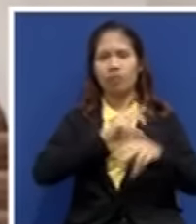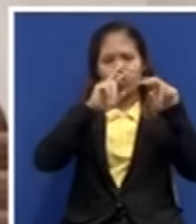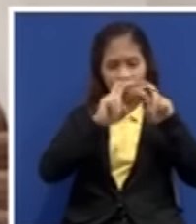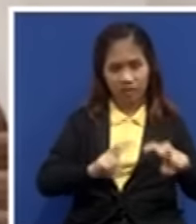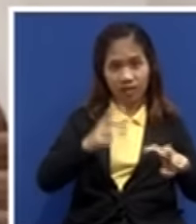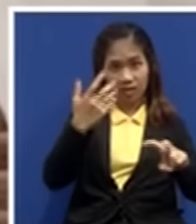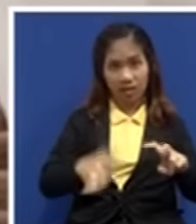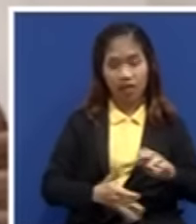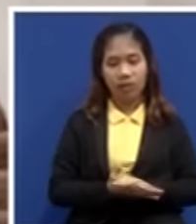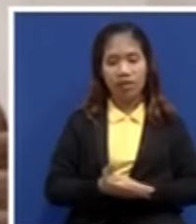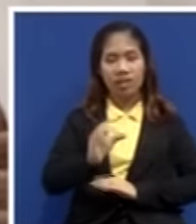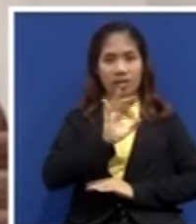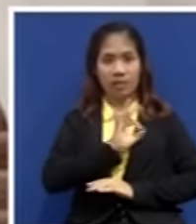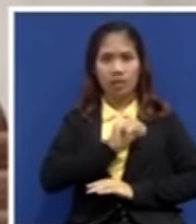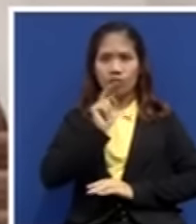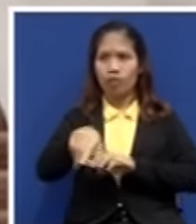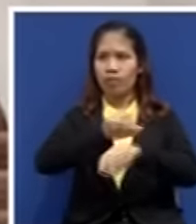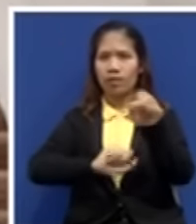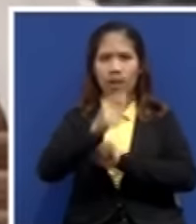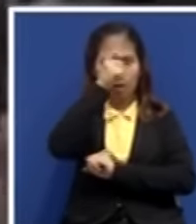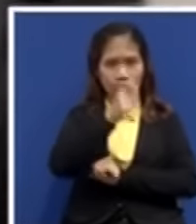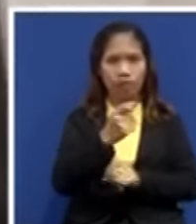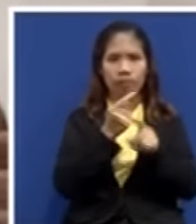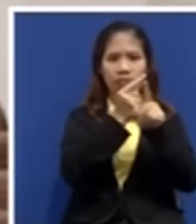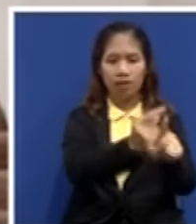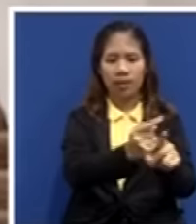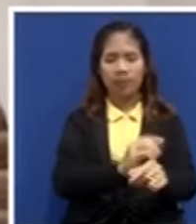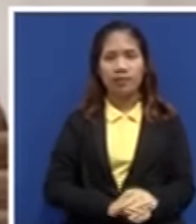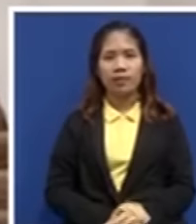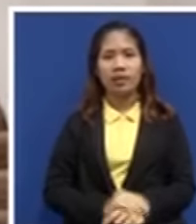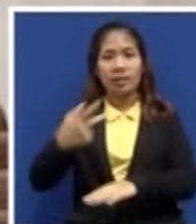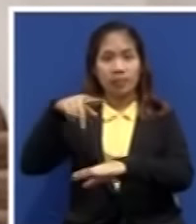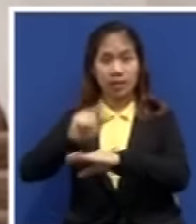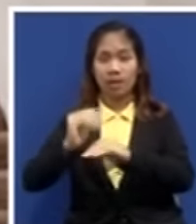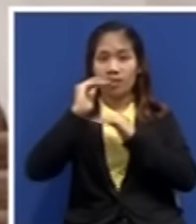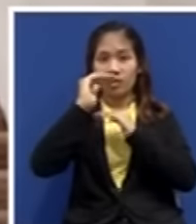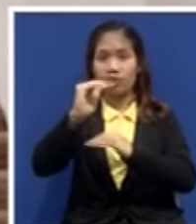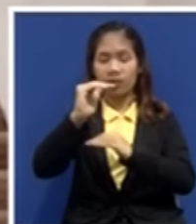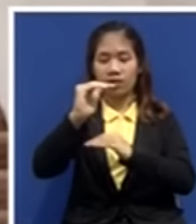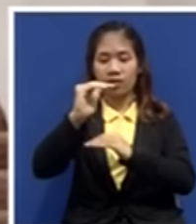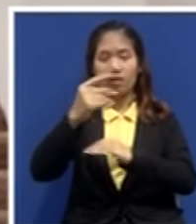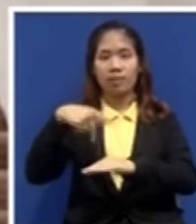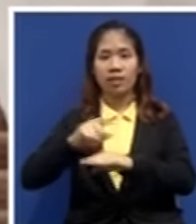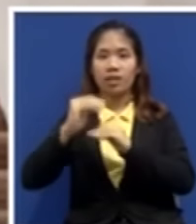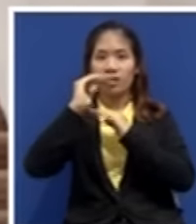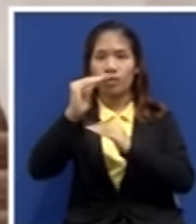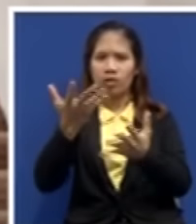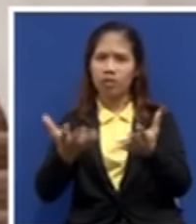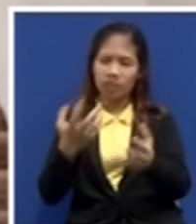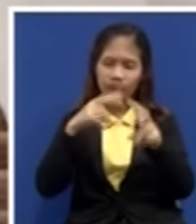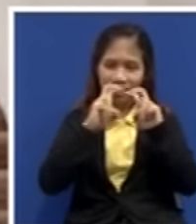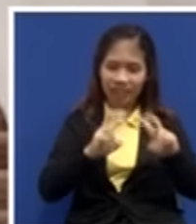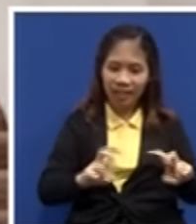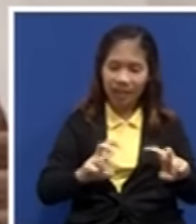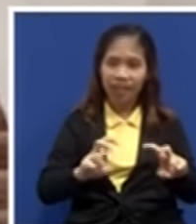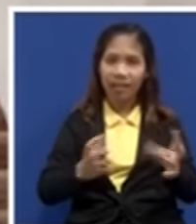ครับสมาชิกต้องปฏิบัติครับประธานจะกำหนดเพียงแต่ว่าหรือวินิจฉัยเพียงแ